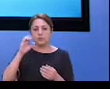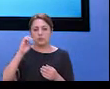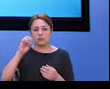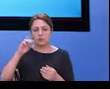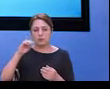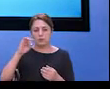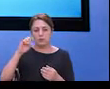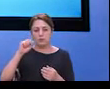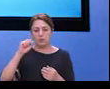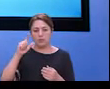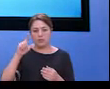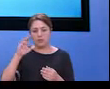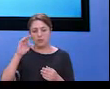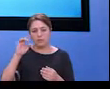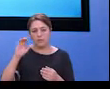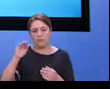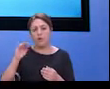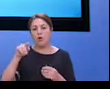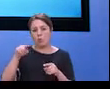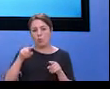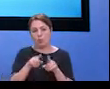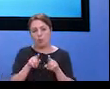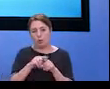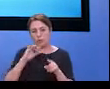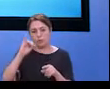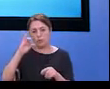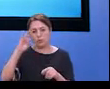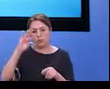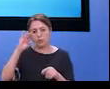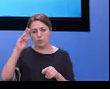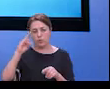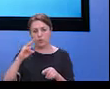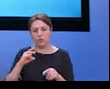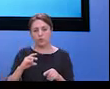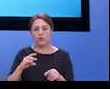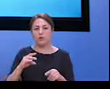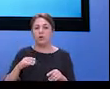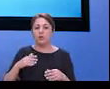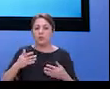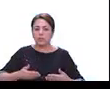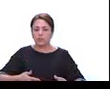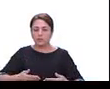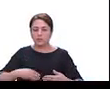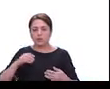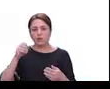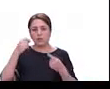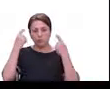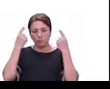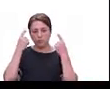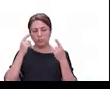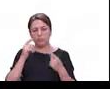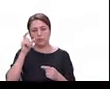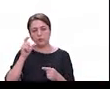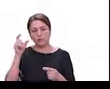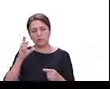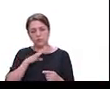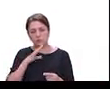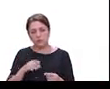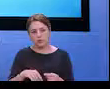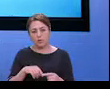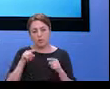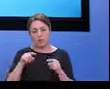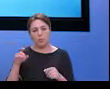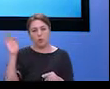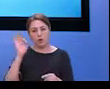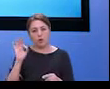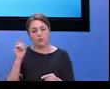ҳамда географи милоддан аввалги 1-аср охирларида яшаган аллома экан. Келинг, бу